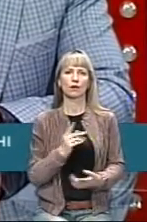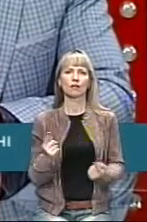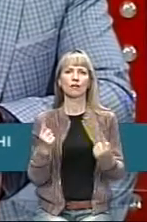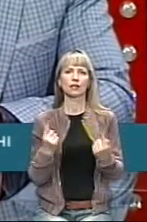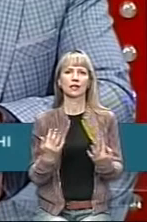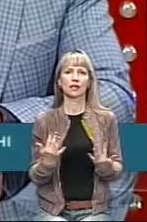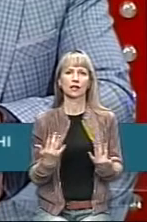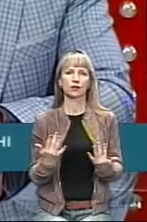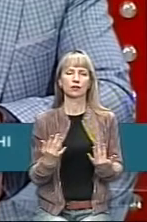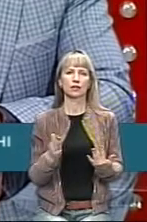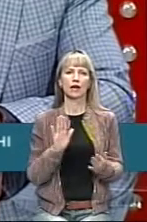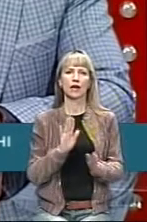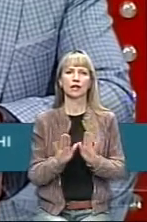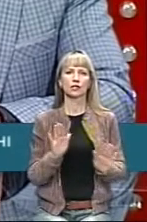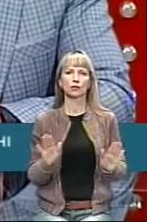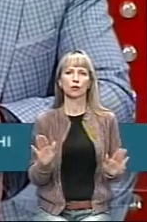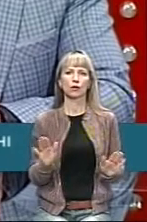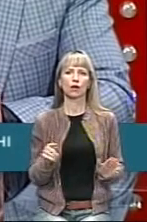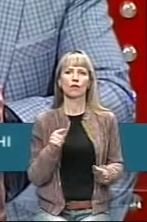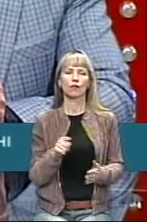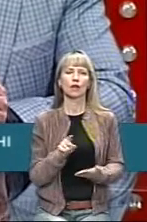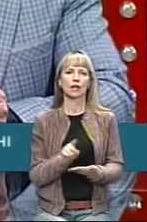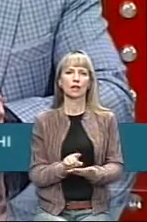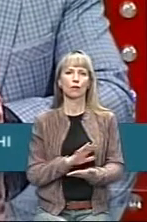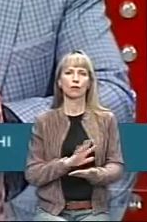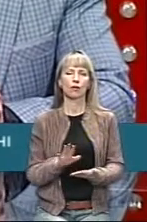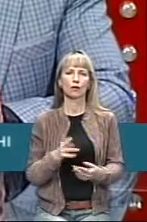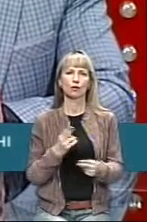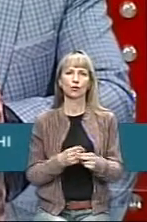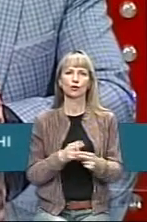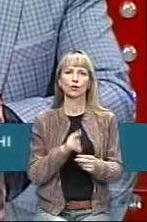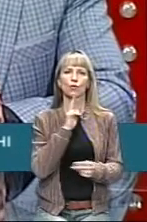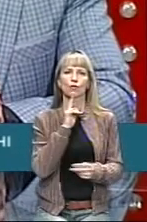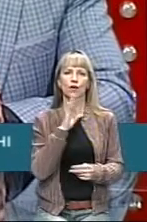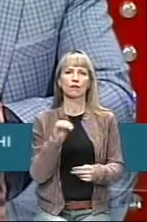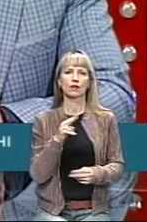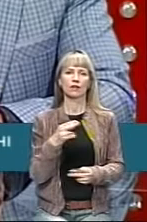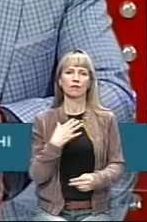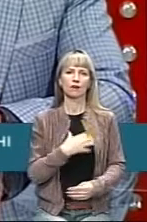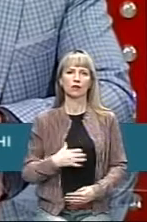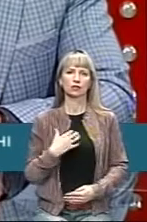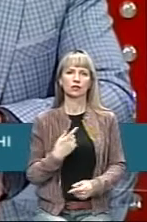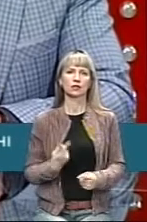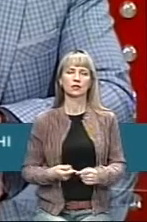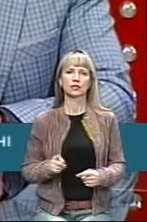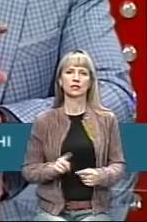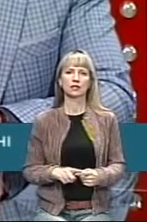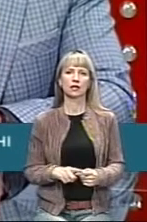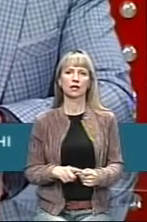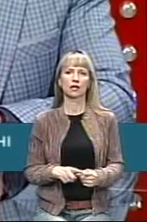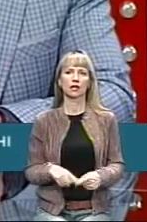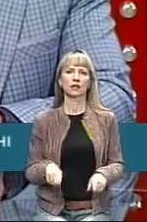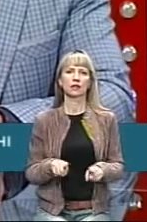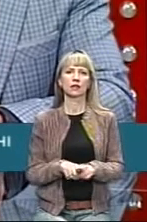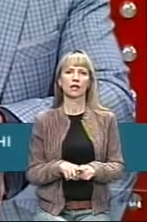величезної кількості експонатів. Ага. Вони не повинні відволікати увагу від основного. Це певні от такі